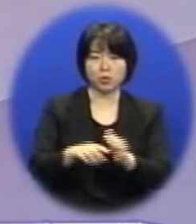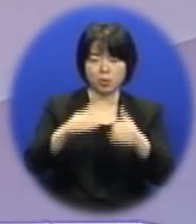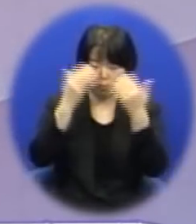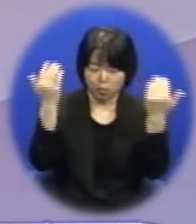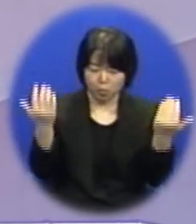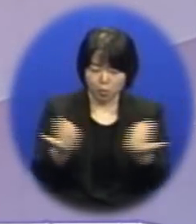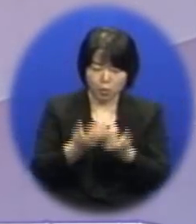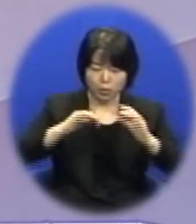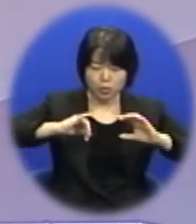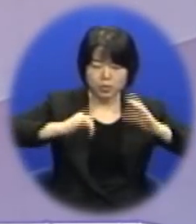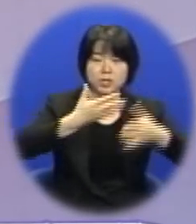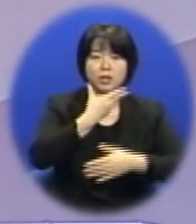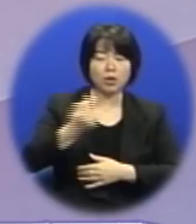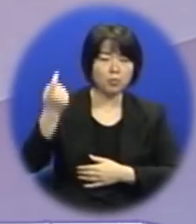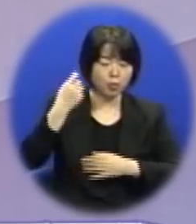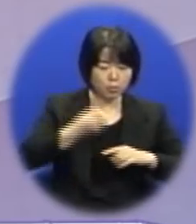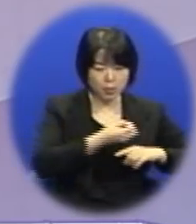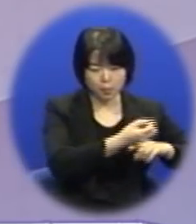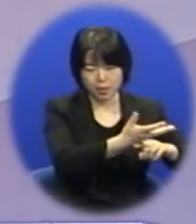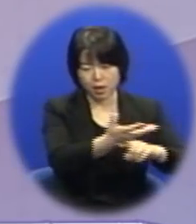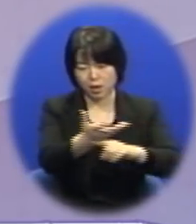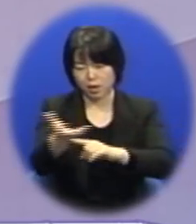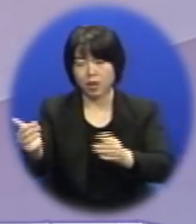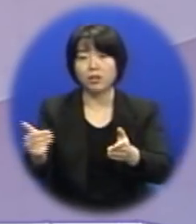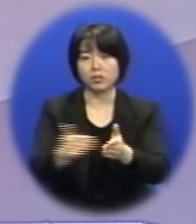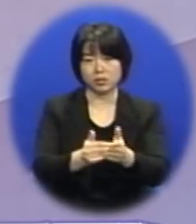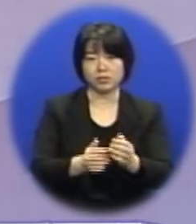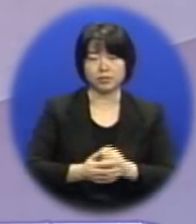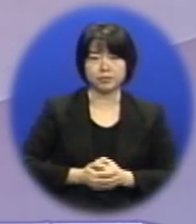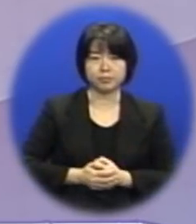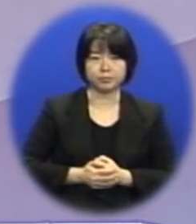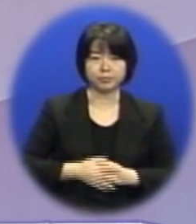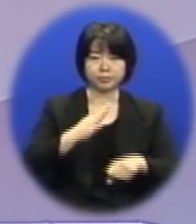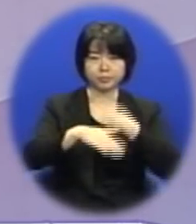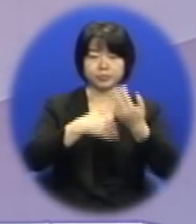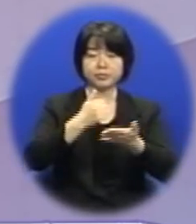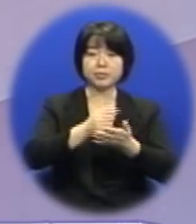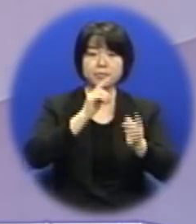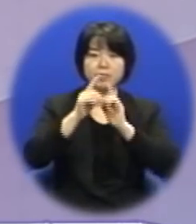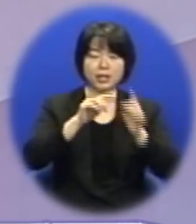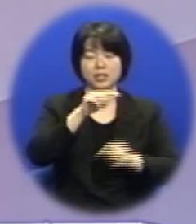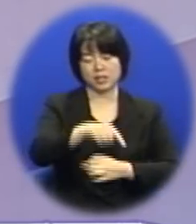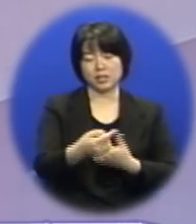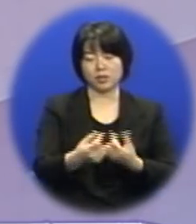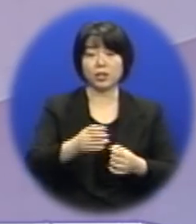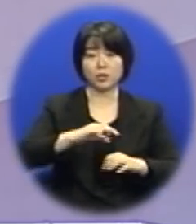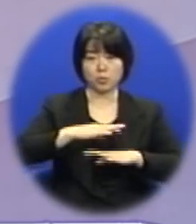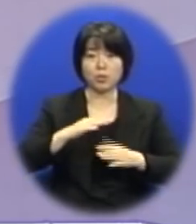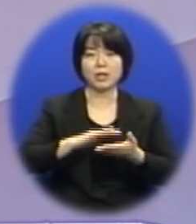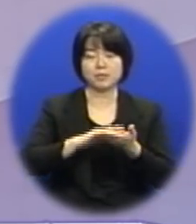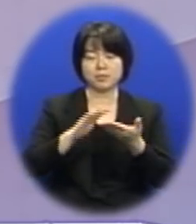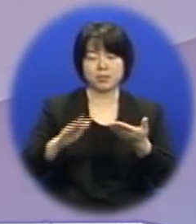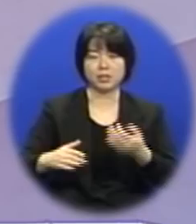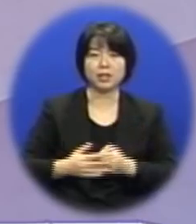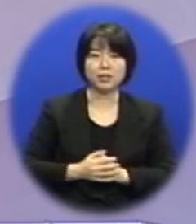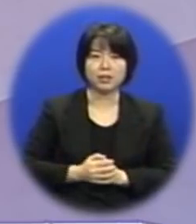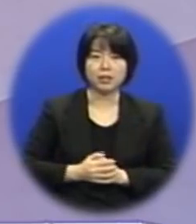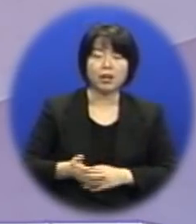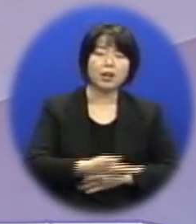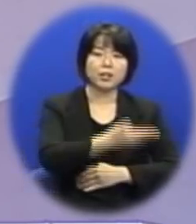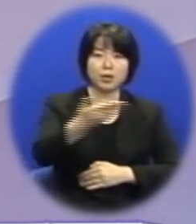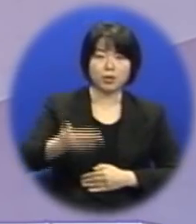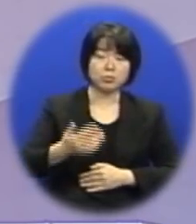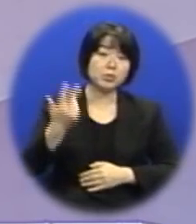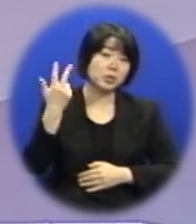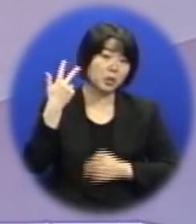세계에 복음이 전해져 있잖아요. 하나님의 말씀이 이렇게 놀랍습니다. 여러분, 지난